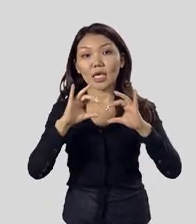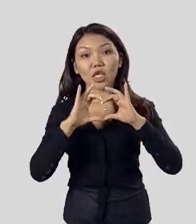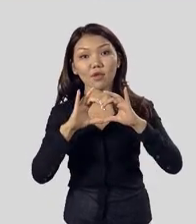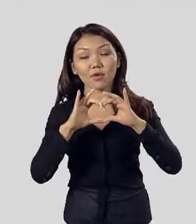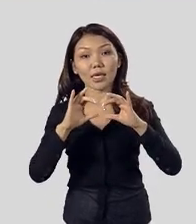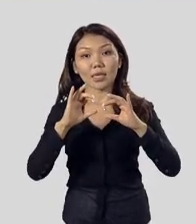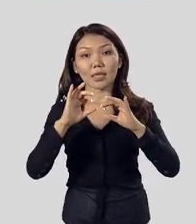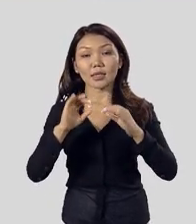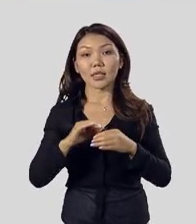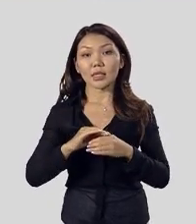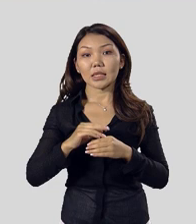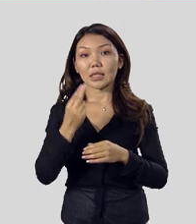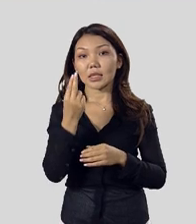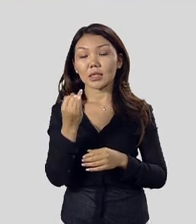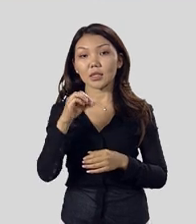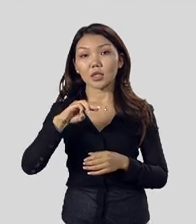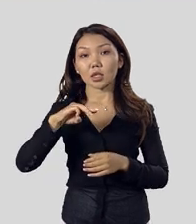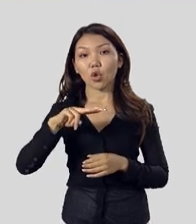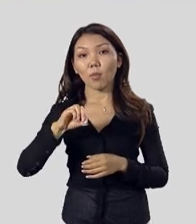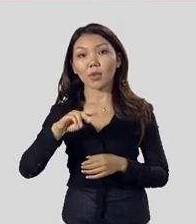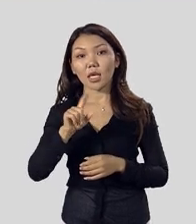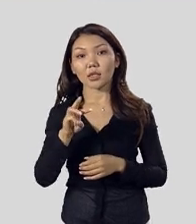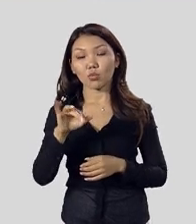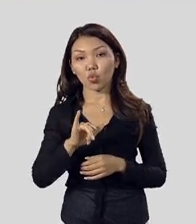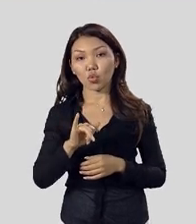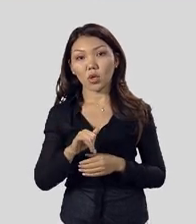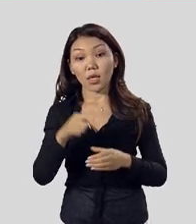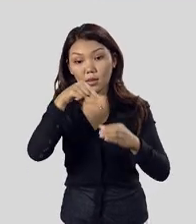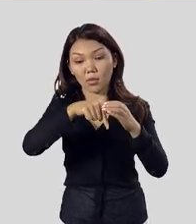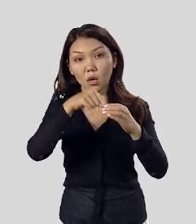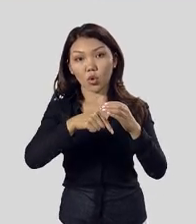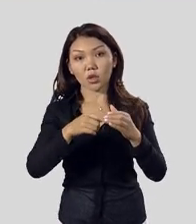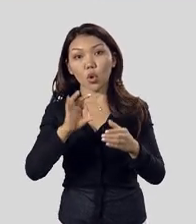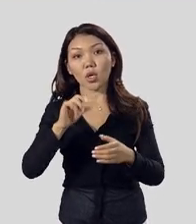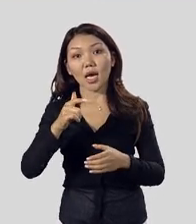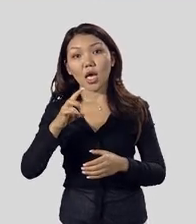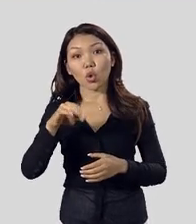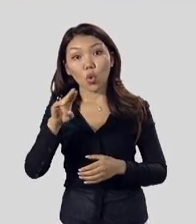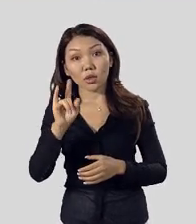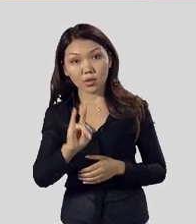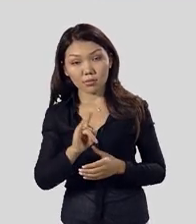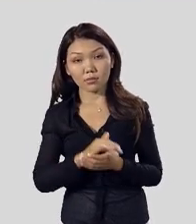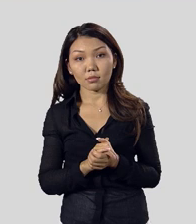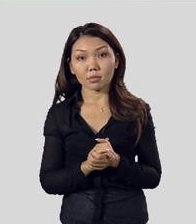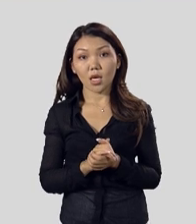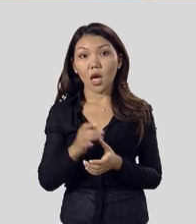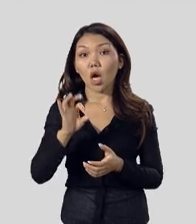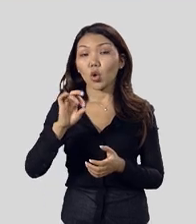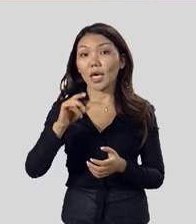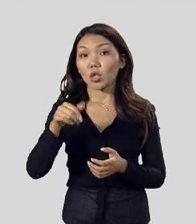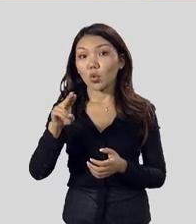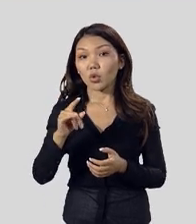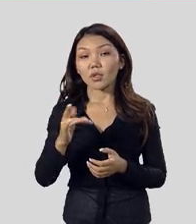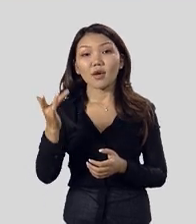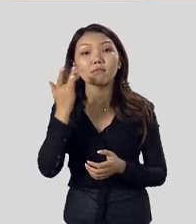цитоплазмы цитоплазме находится органоиды и включение органоиды присутствуют в клетки